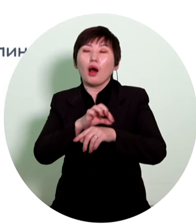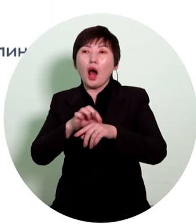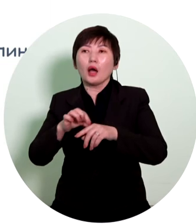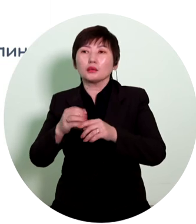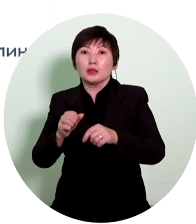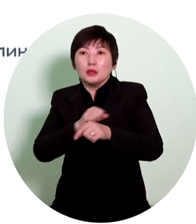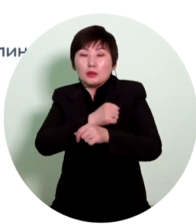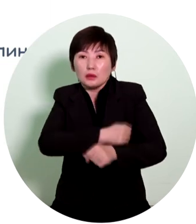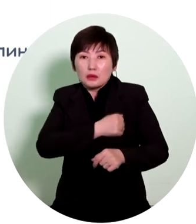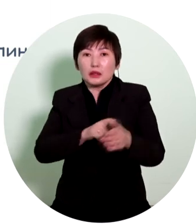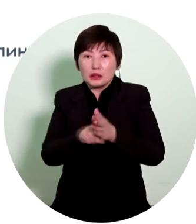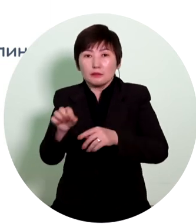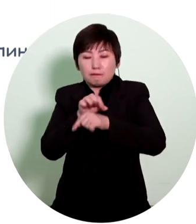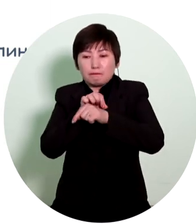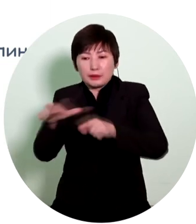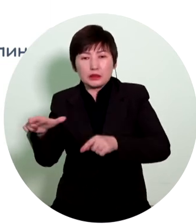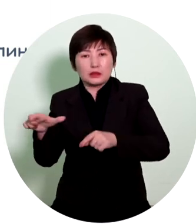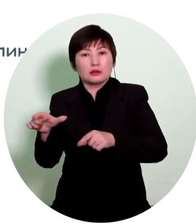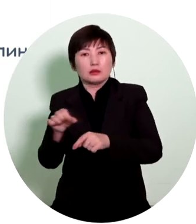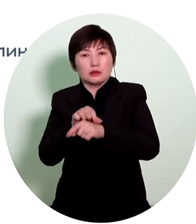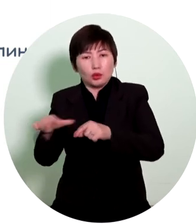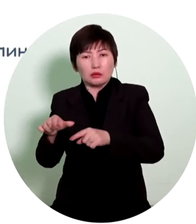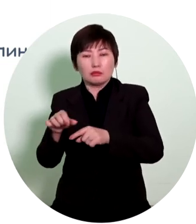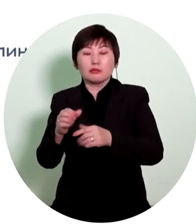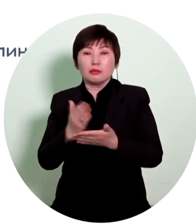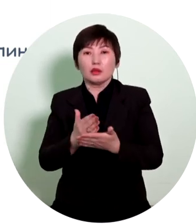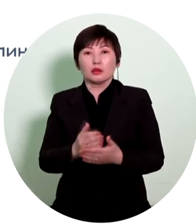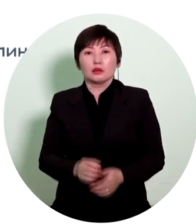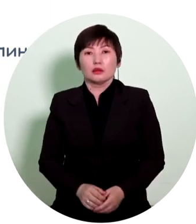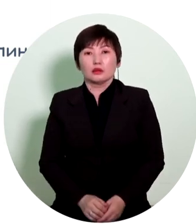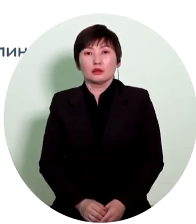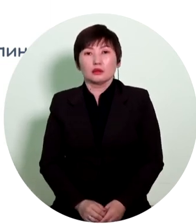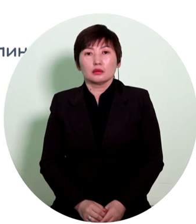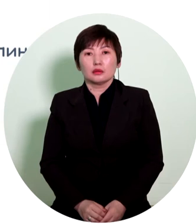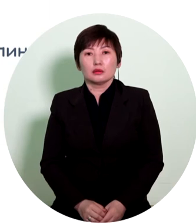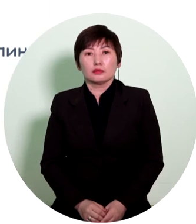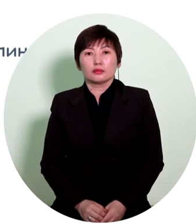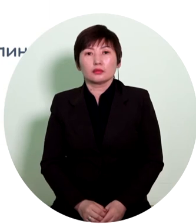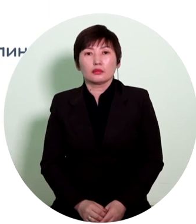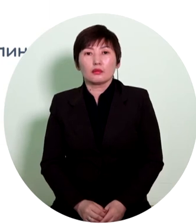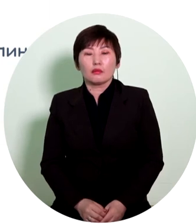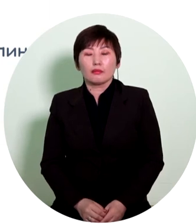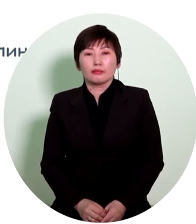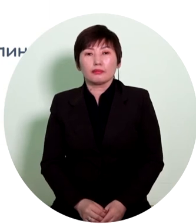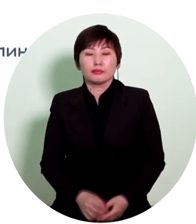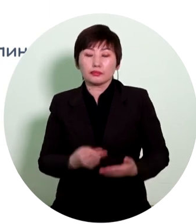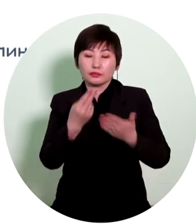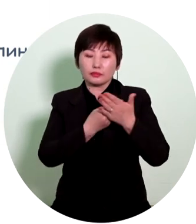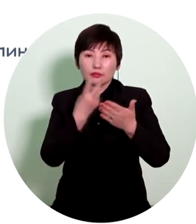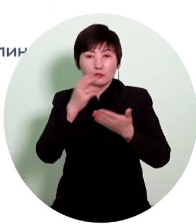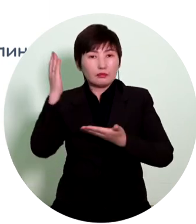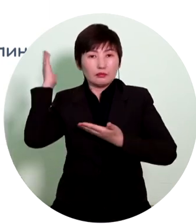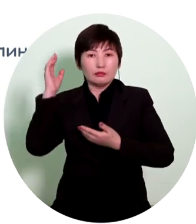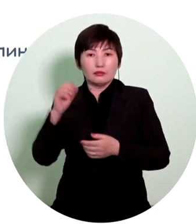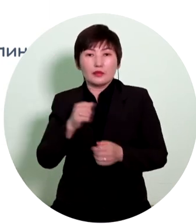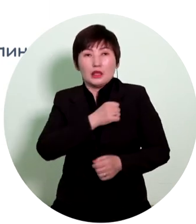исэн бол уурлангууд энэ цусны урсгал маш түргэн явагддаг. За одоо энэ дээр ямар үйлчлэгээ харагдаж байна вэ гэхээр